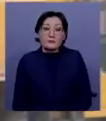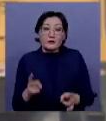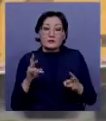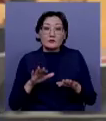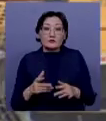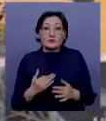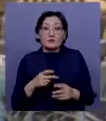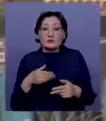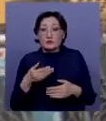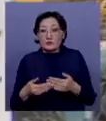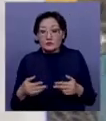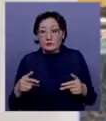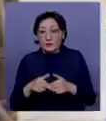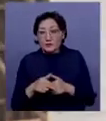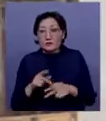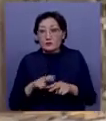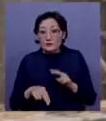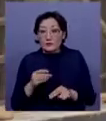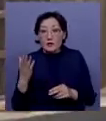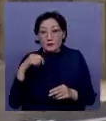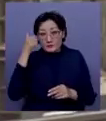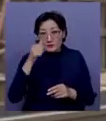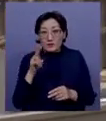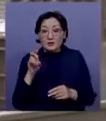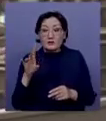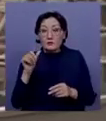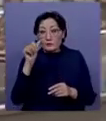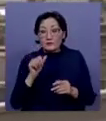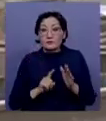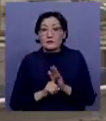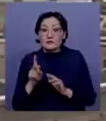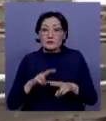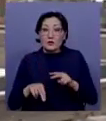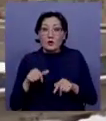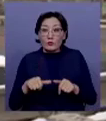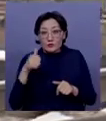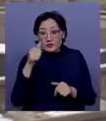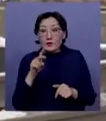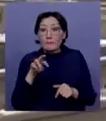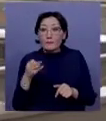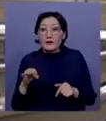жерде қазір жаяу жүргіншілер өткелі салынып жатыр. Былтырғы жылдың қараша айында басталған құрылыс осы жылдың мамыр